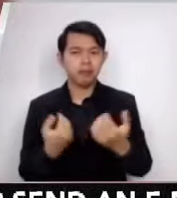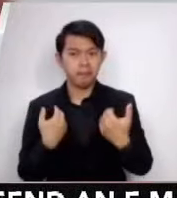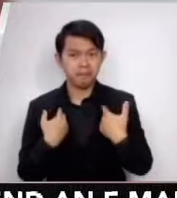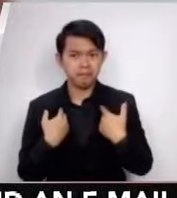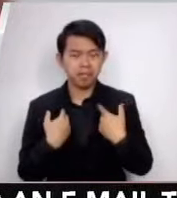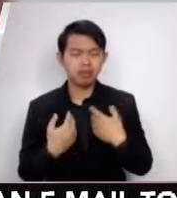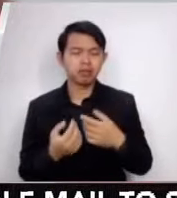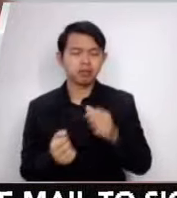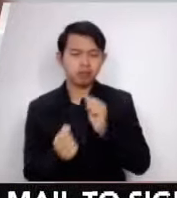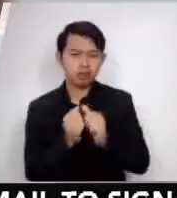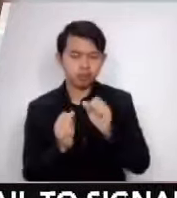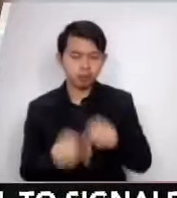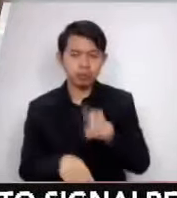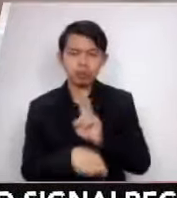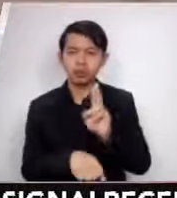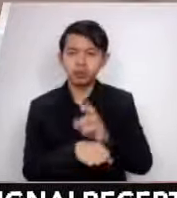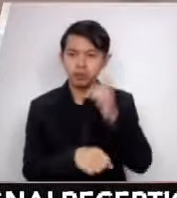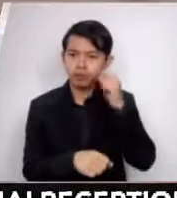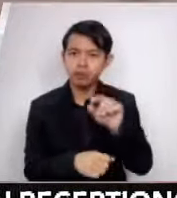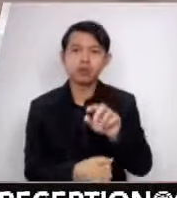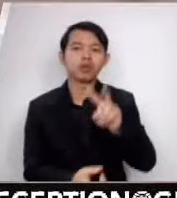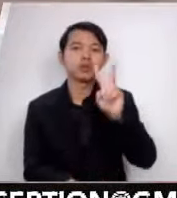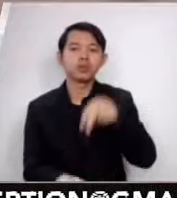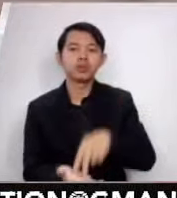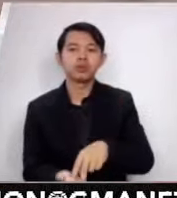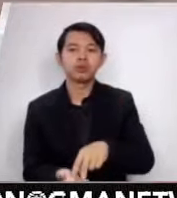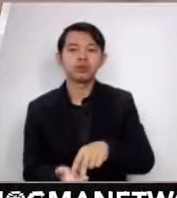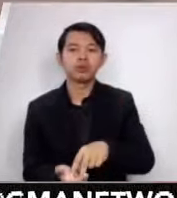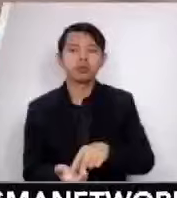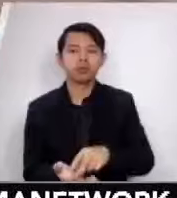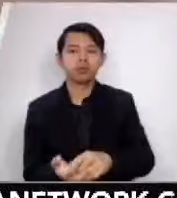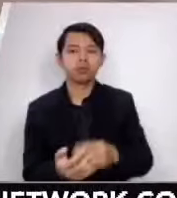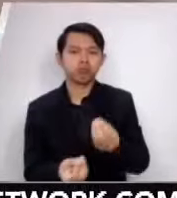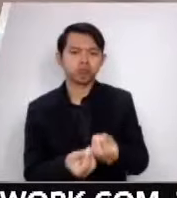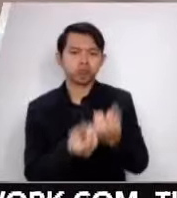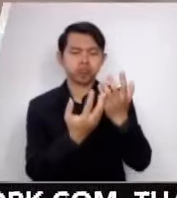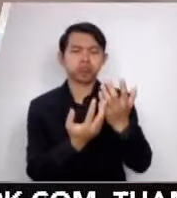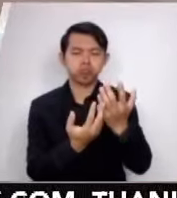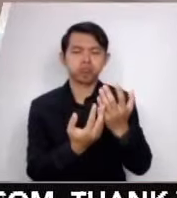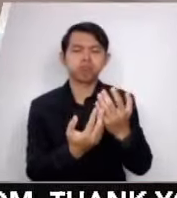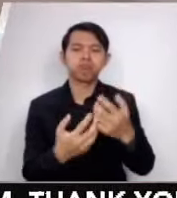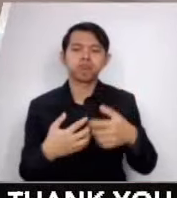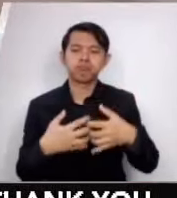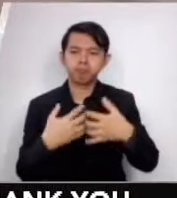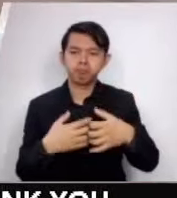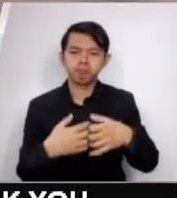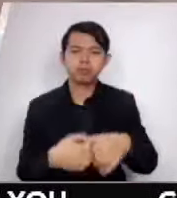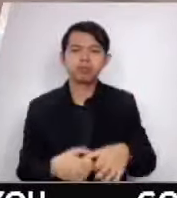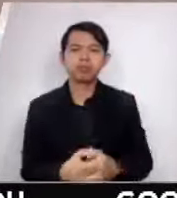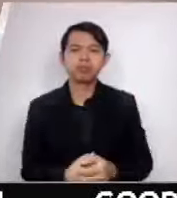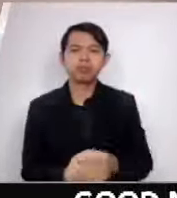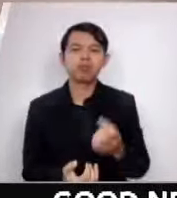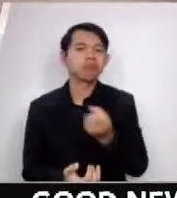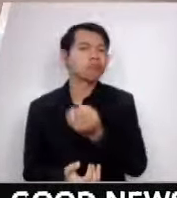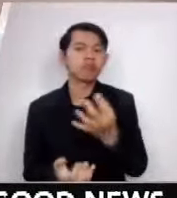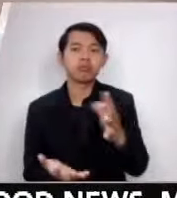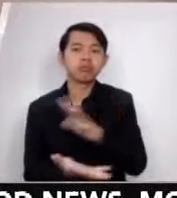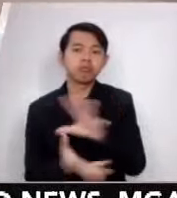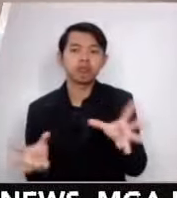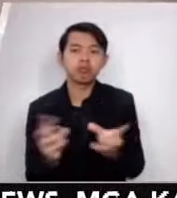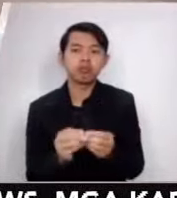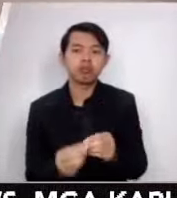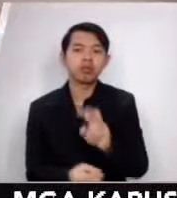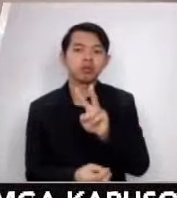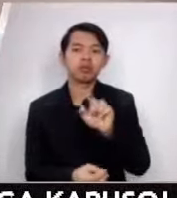improvised explosive device na nagkakalaga ng halos sa 2.3 million pesos. Pinaniniwala ang pagmamayari ng mga rebeldeng grupo ang